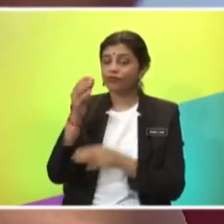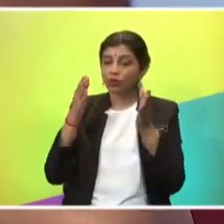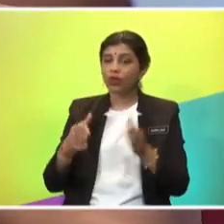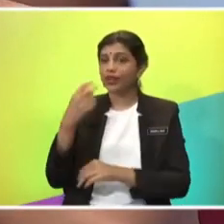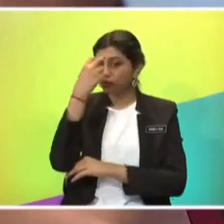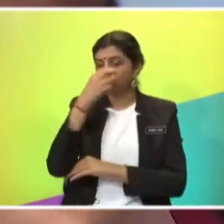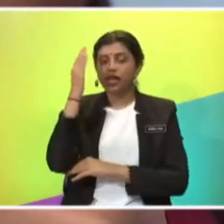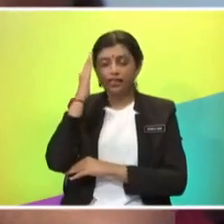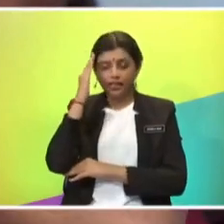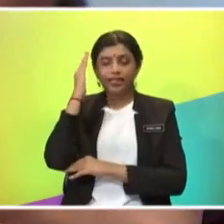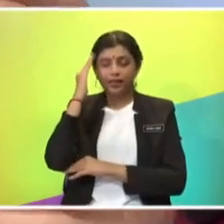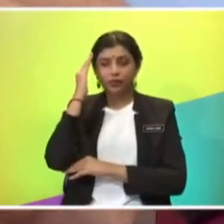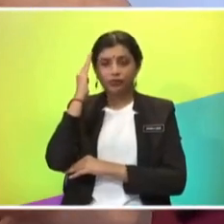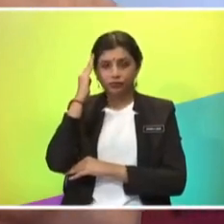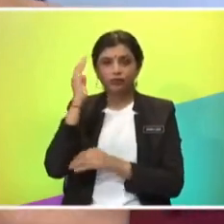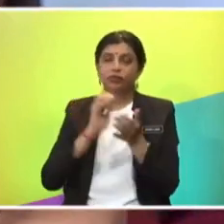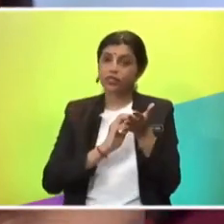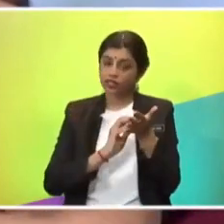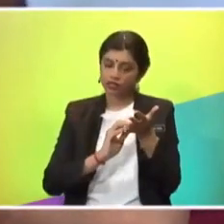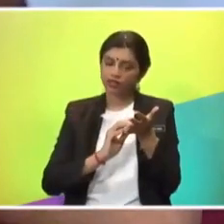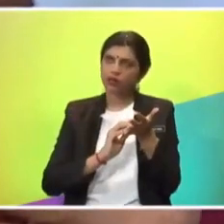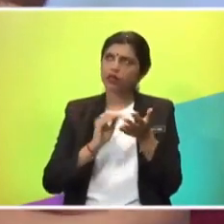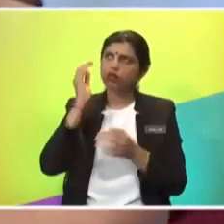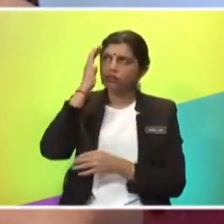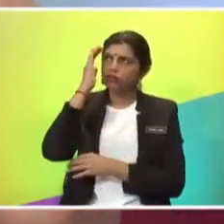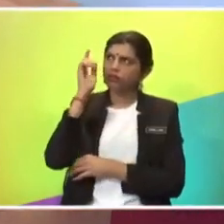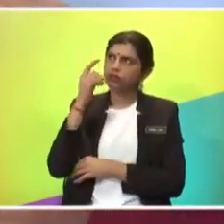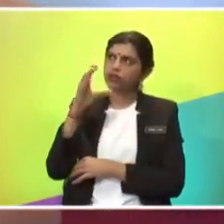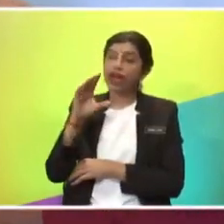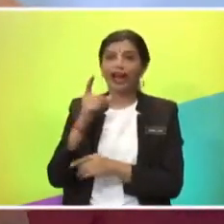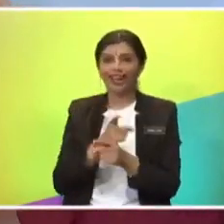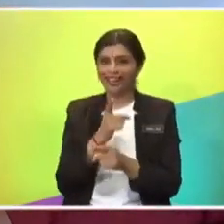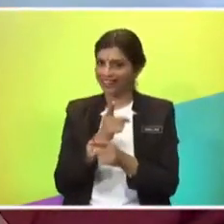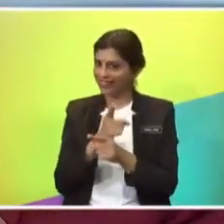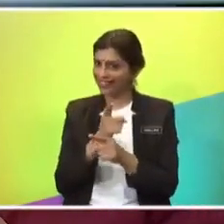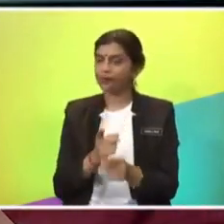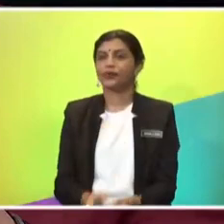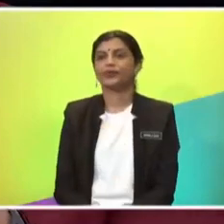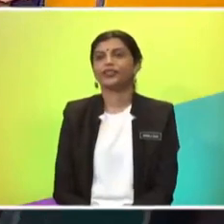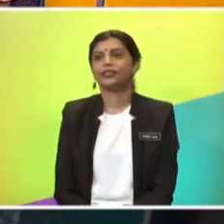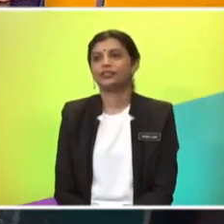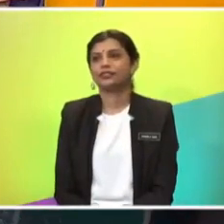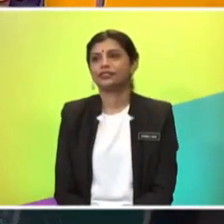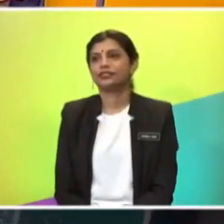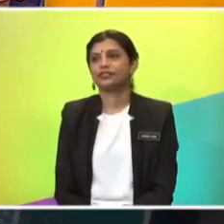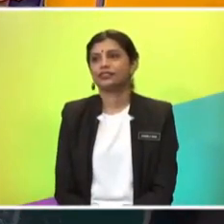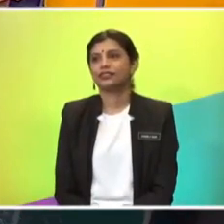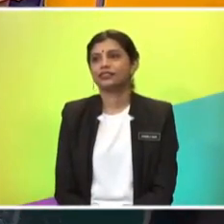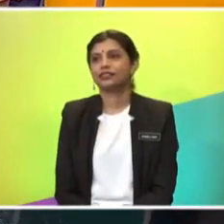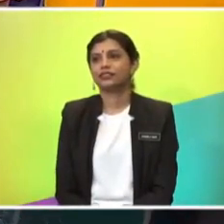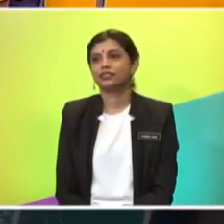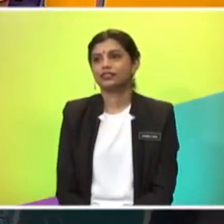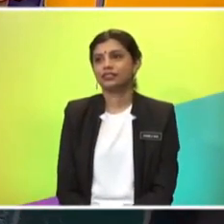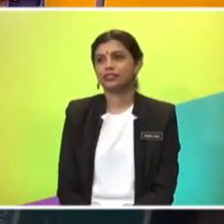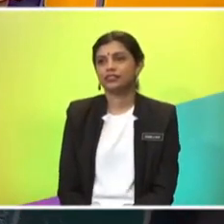RM100. Betul cikgu? Betul. So ini menggunakanlah cara nak gunakan. Senang test sekali lagi boleh tak cikgu? Boleh. Tapi saya tak